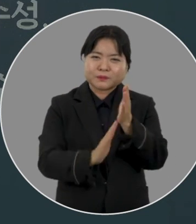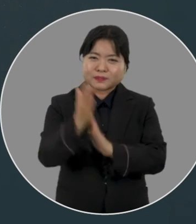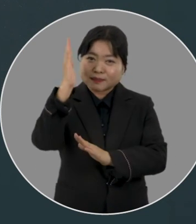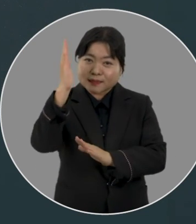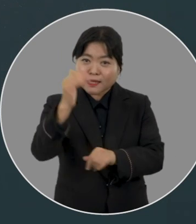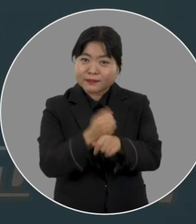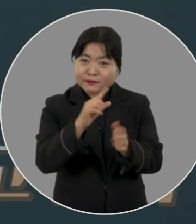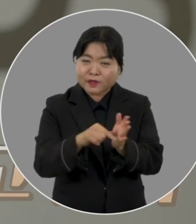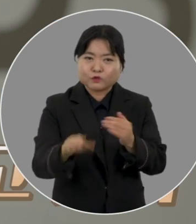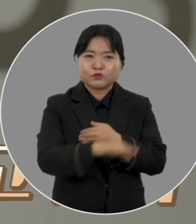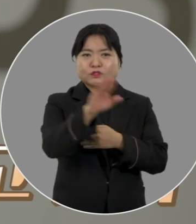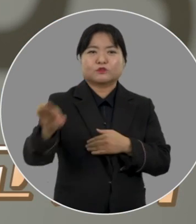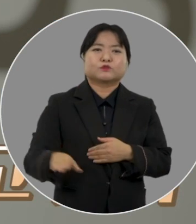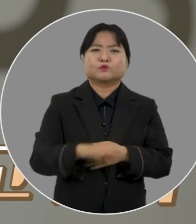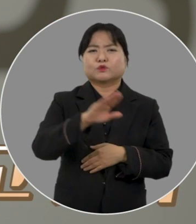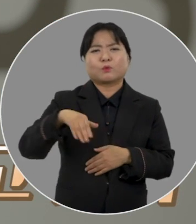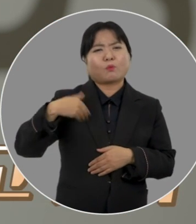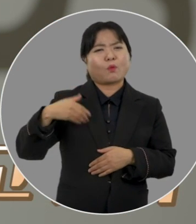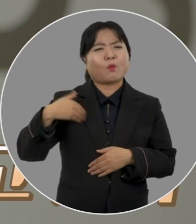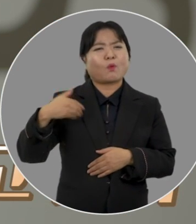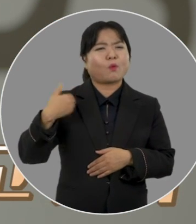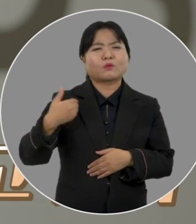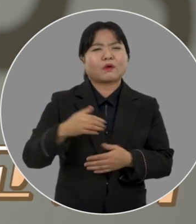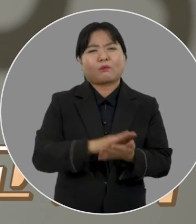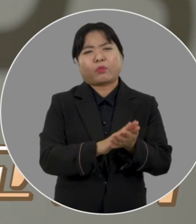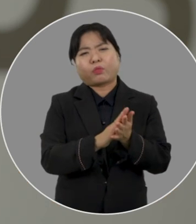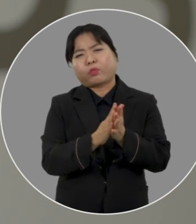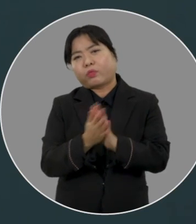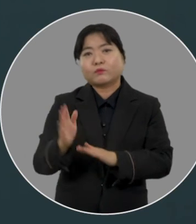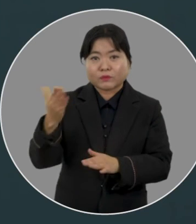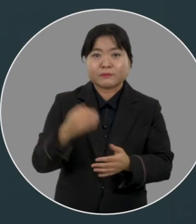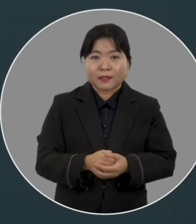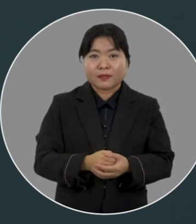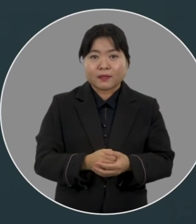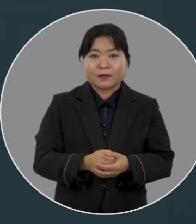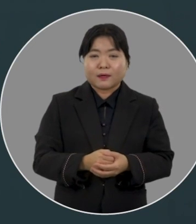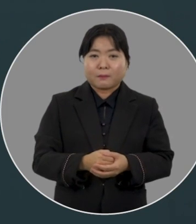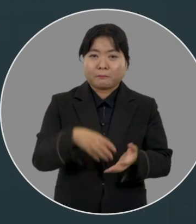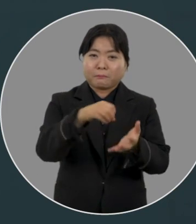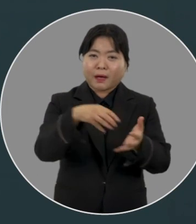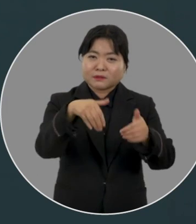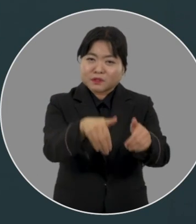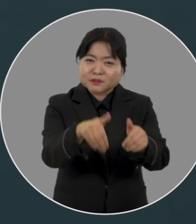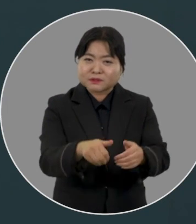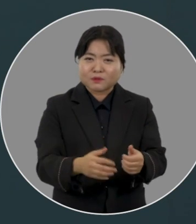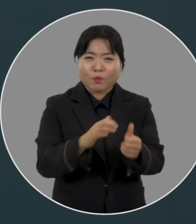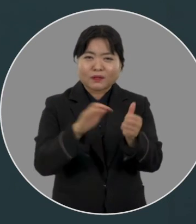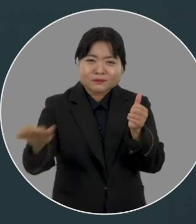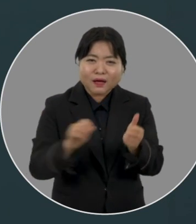때 우리도 모르게 바뀌어가고 있다는 거죠. 빵 셔틀, 그 다음